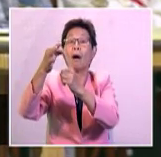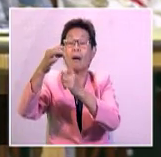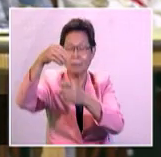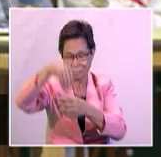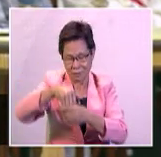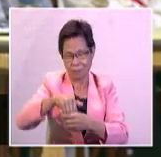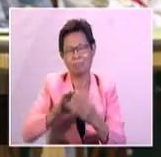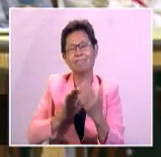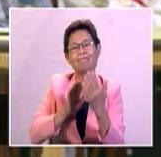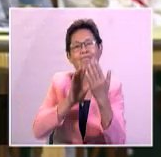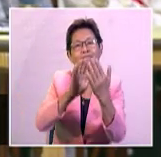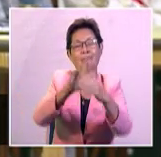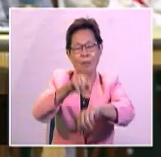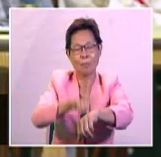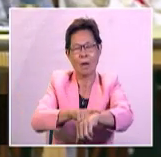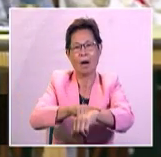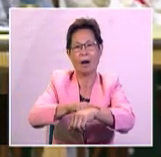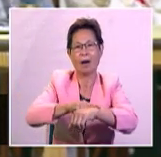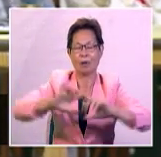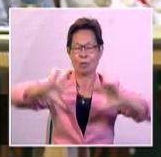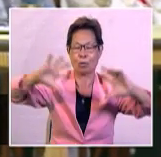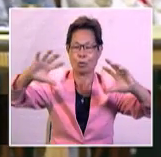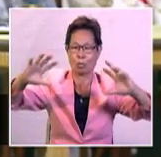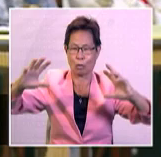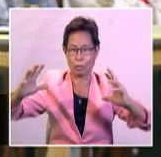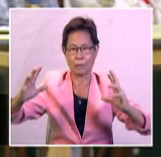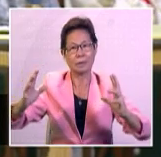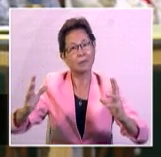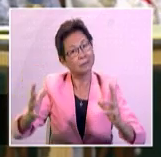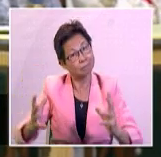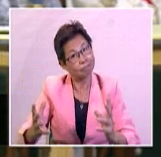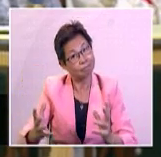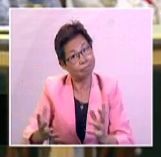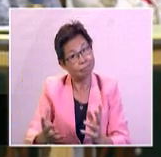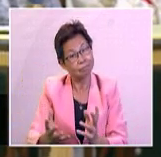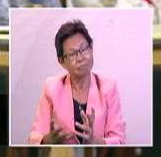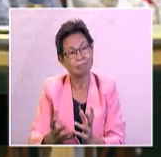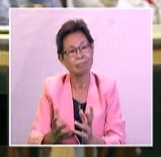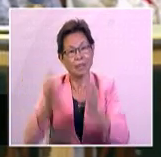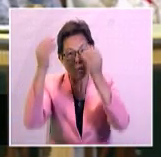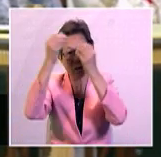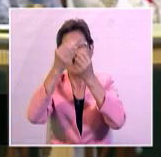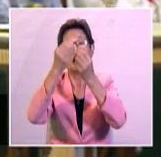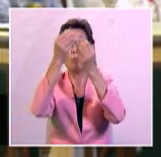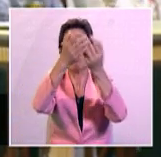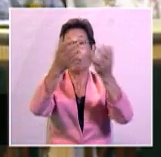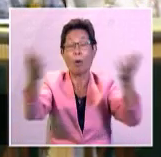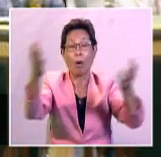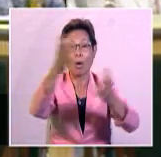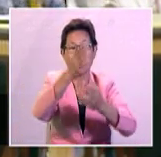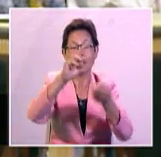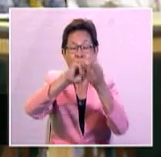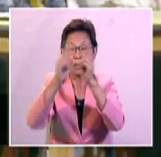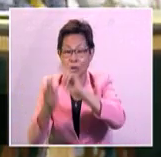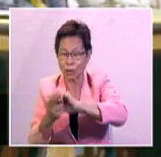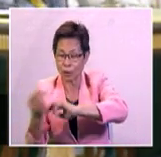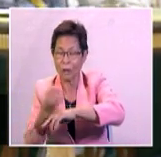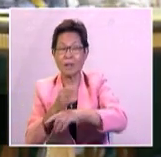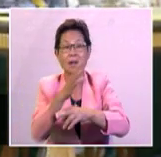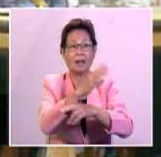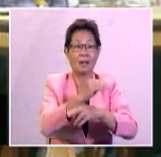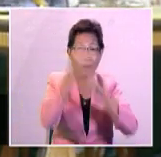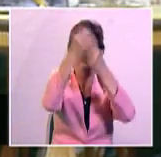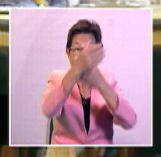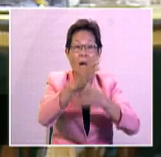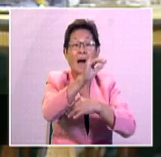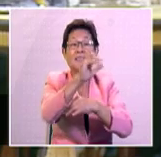dalam menghadapi era globalisasi, cetusan maklumat serta revolusi industri